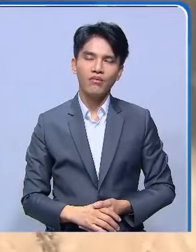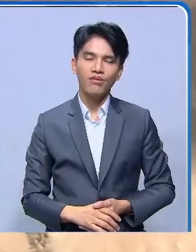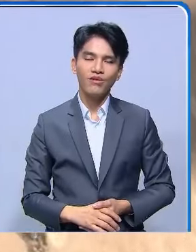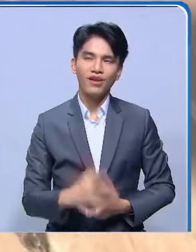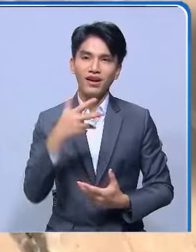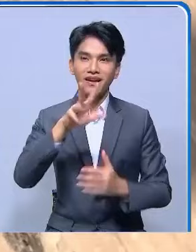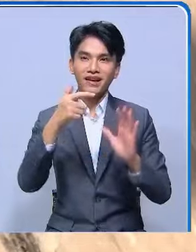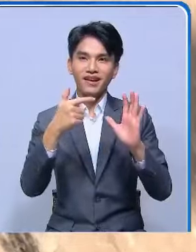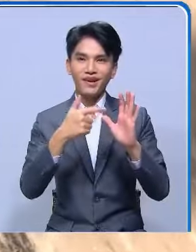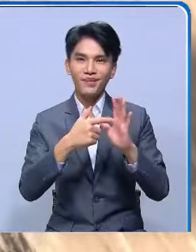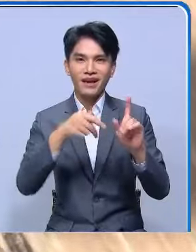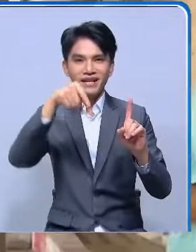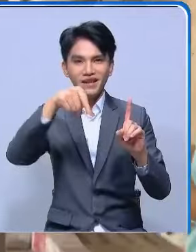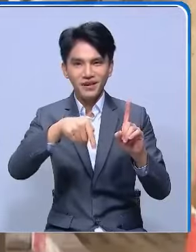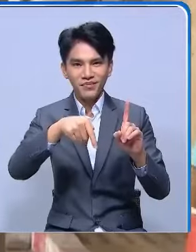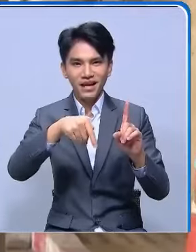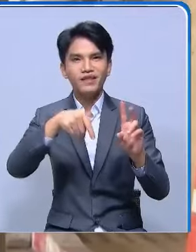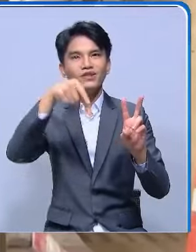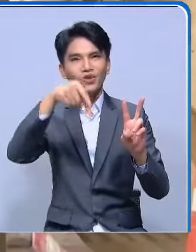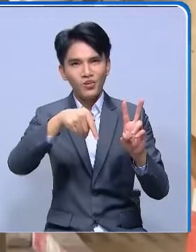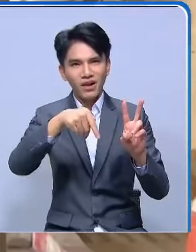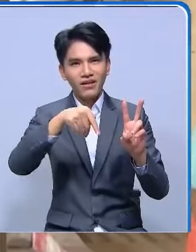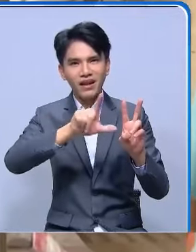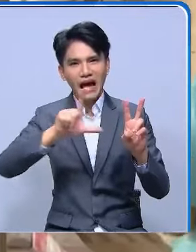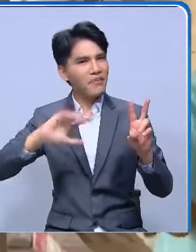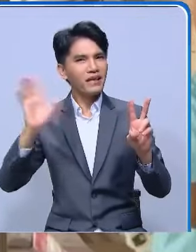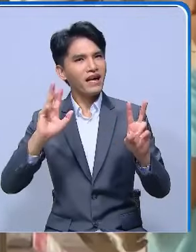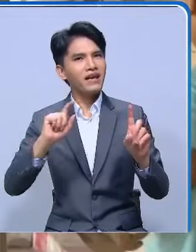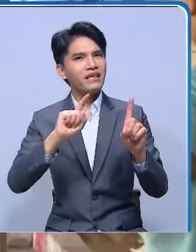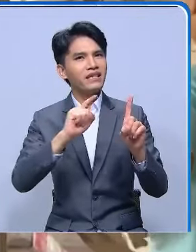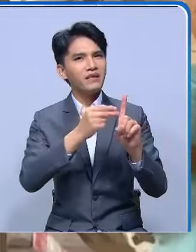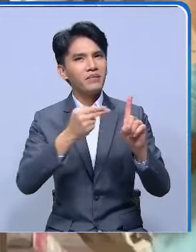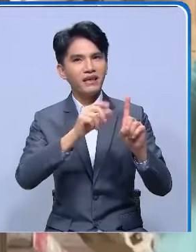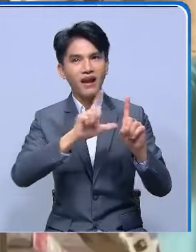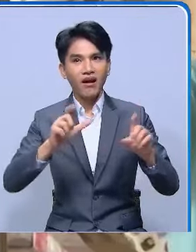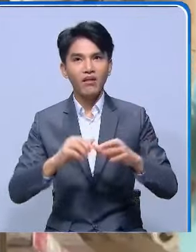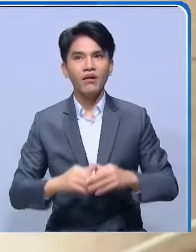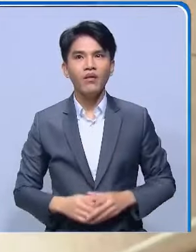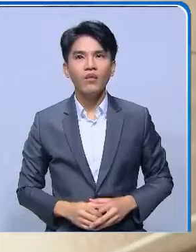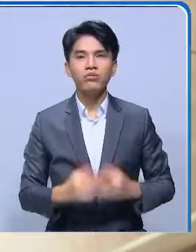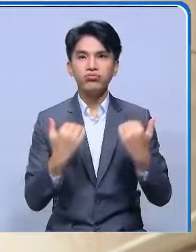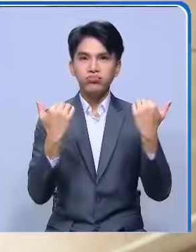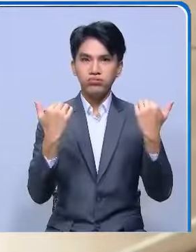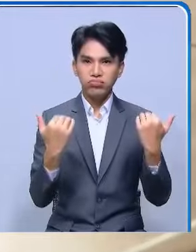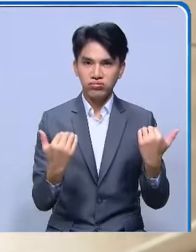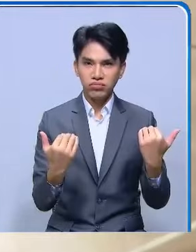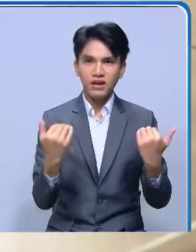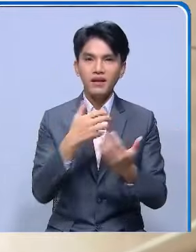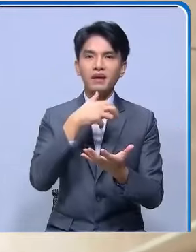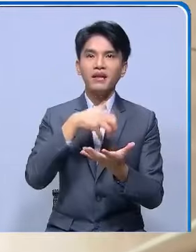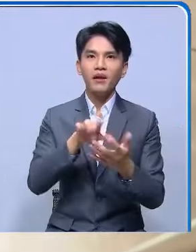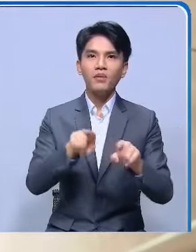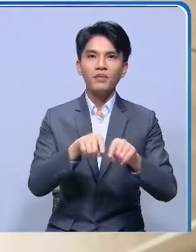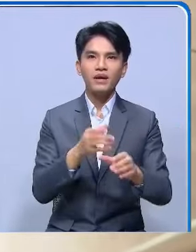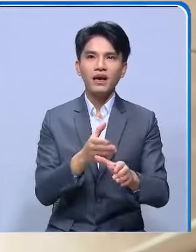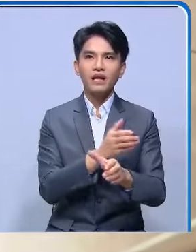บ1,000-2,000 ล้านอะไรนะเขาหมื่นล้านกันเลยนะเนี่ยทำไมเกิดเหตุแบบนี้ขึ้นนะคะซึ่งนายวิราชเนี่ยก็เผยด้วยว่าก่อนเล